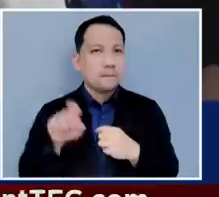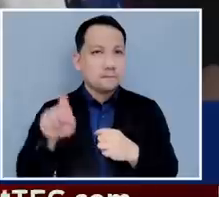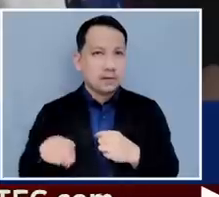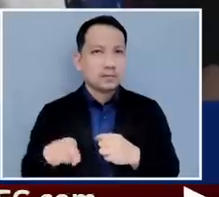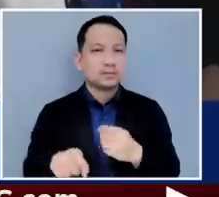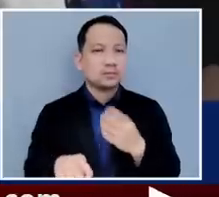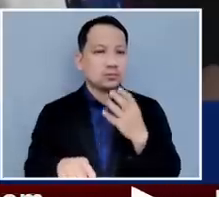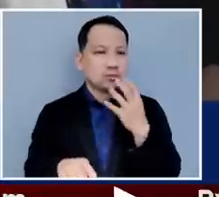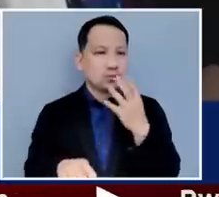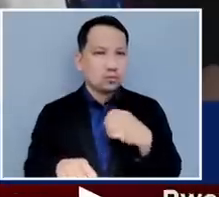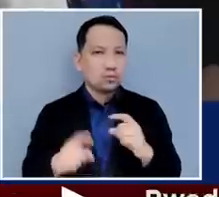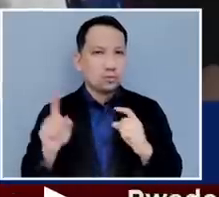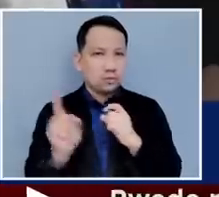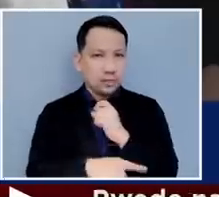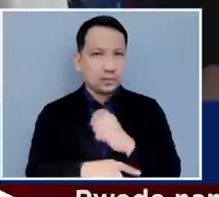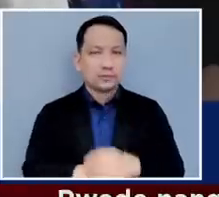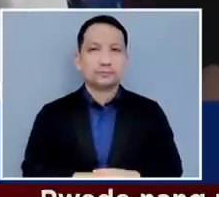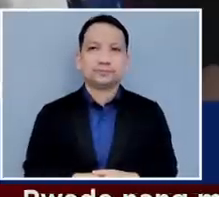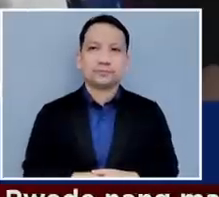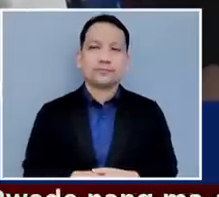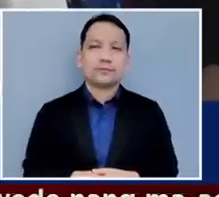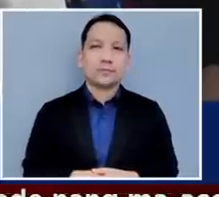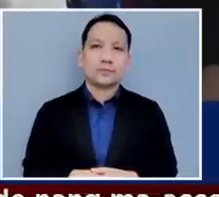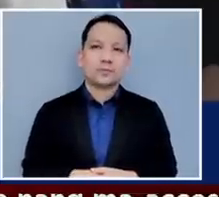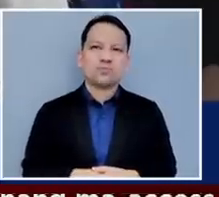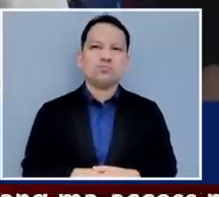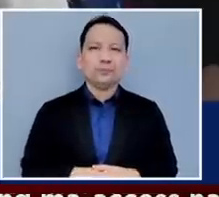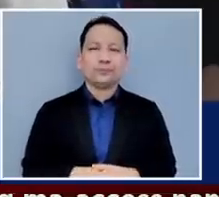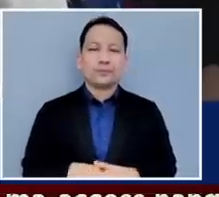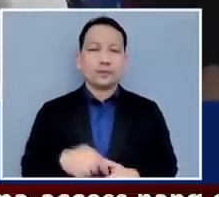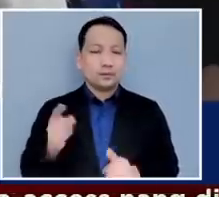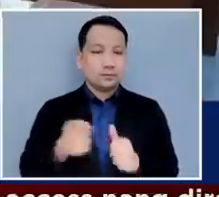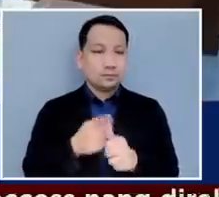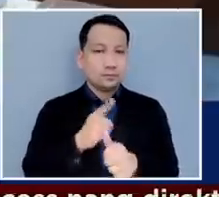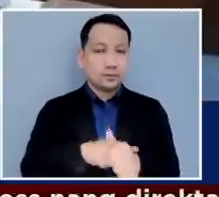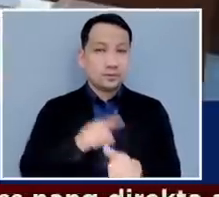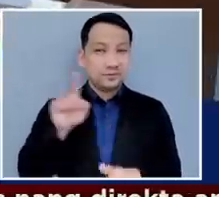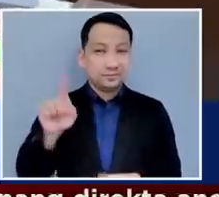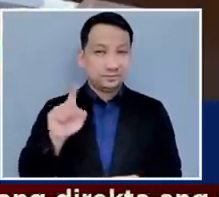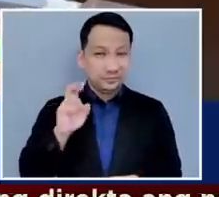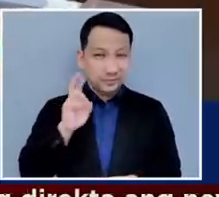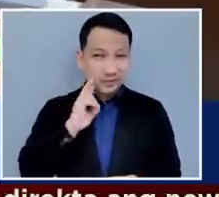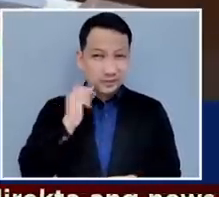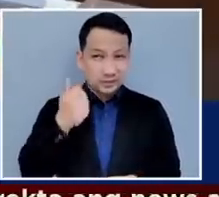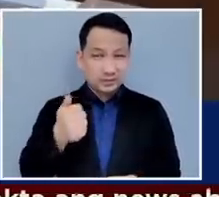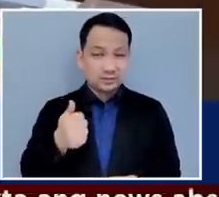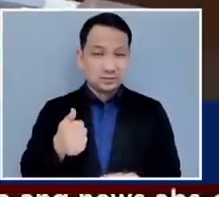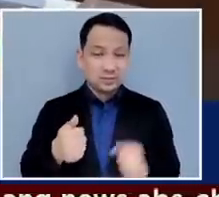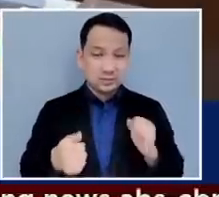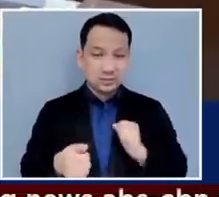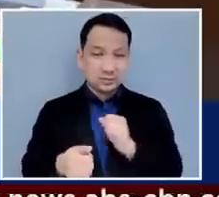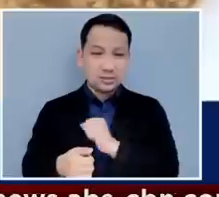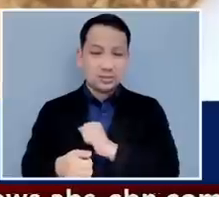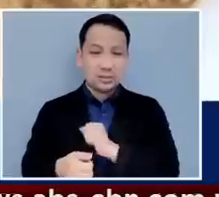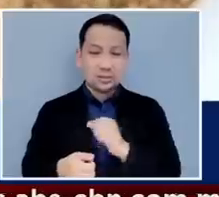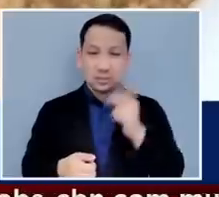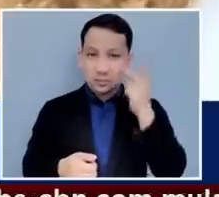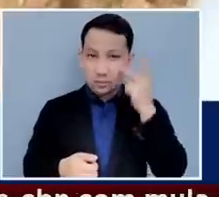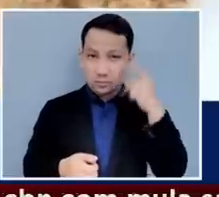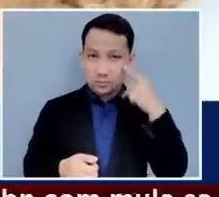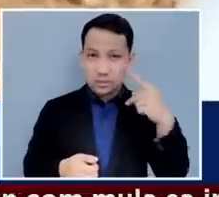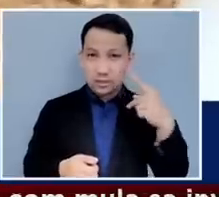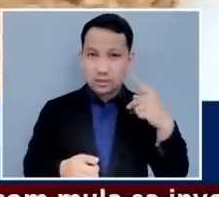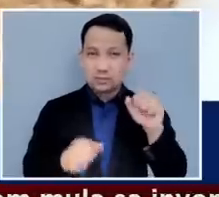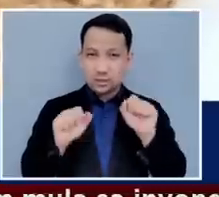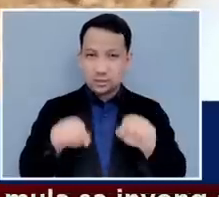punished. Una nang nanawagan sa komite sina Senator Risa Ontiveros at Senate Minority Leader Coco Pimentel na